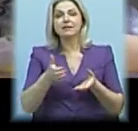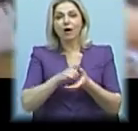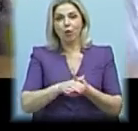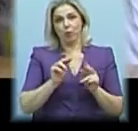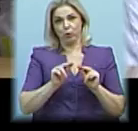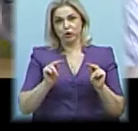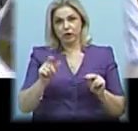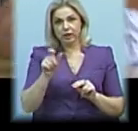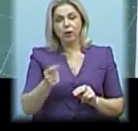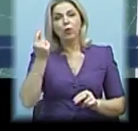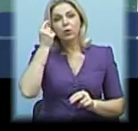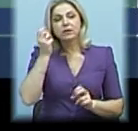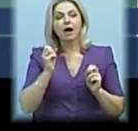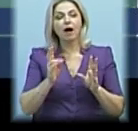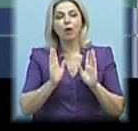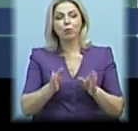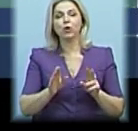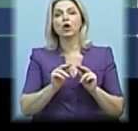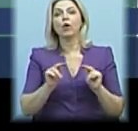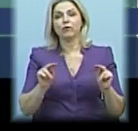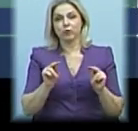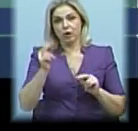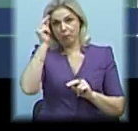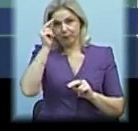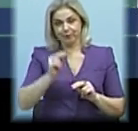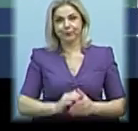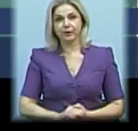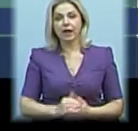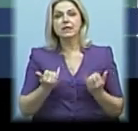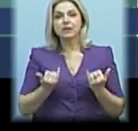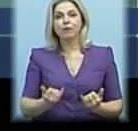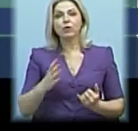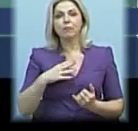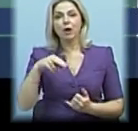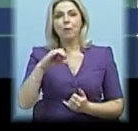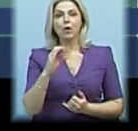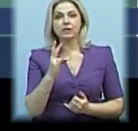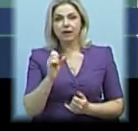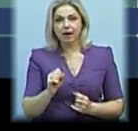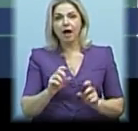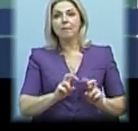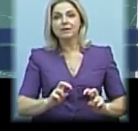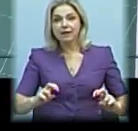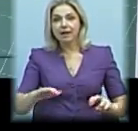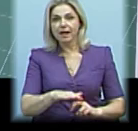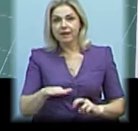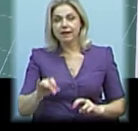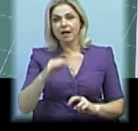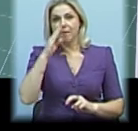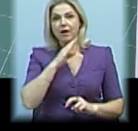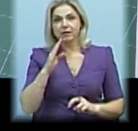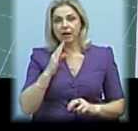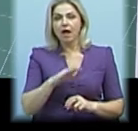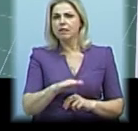відбуватиметься навчальний процес. Сьогодні у нас була посадка. Всіх дітей ми посадили, зустріли і батьків також. Їх дуже багато, ви